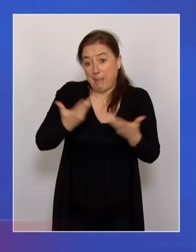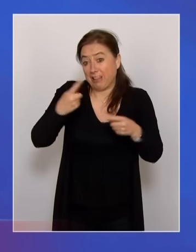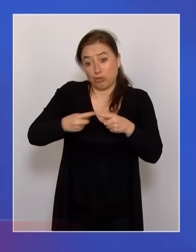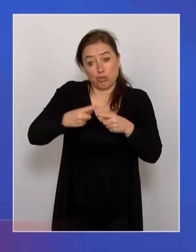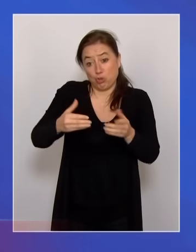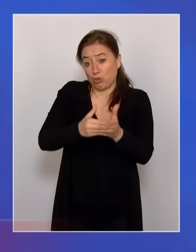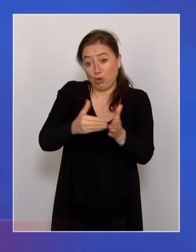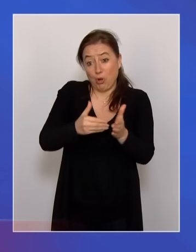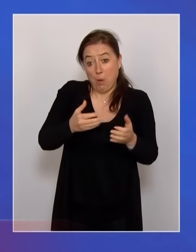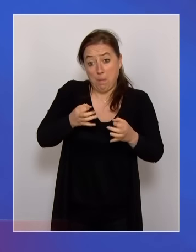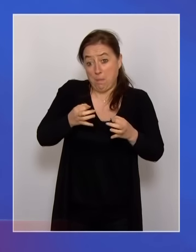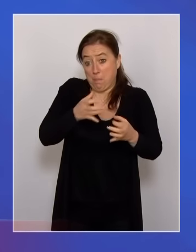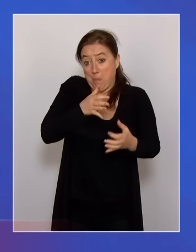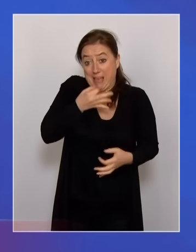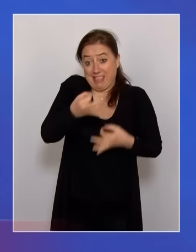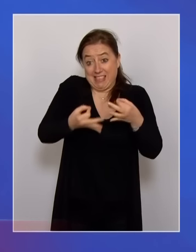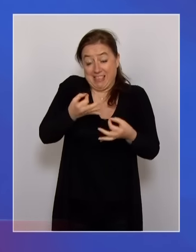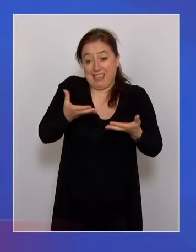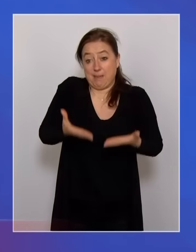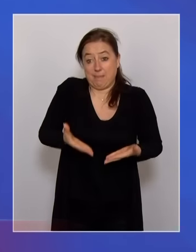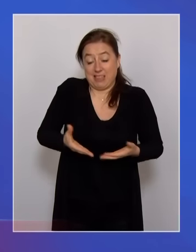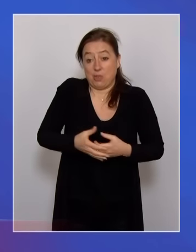'Europe est une conversation qui ne se termine pas